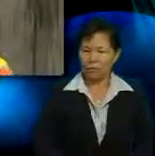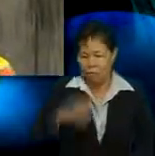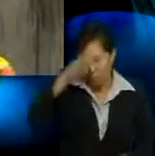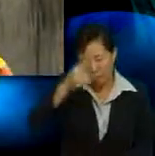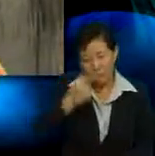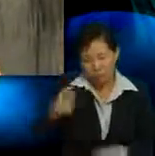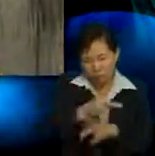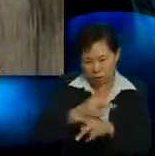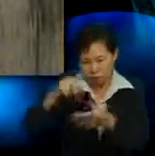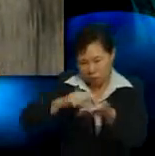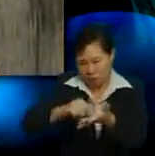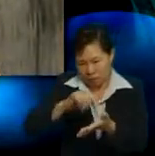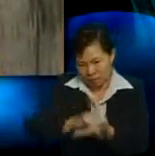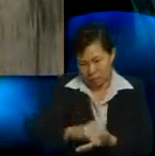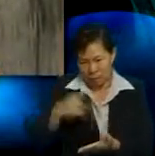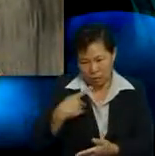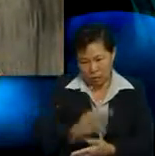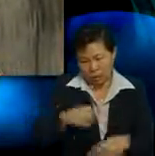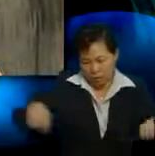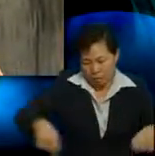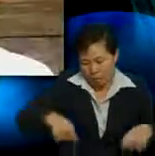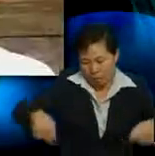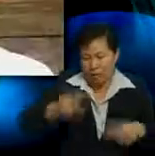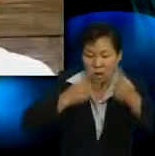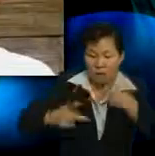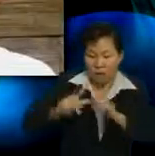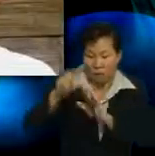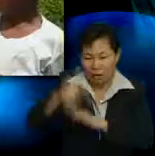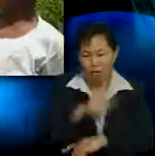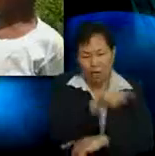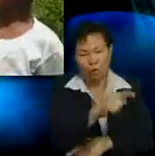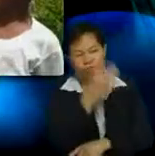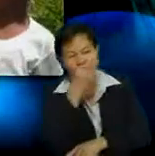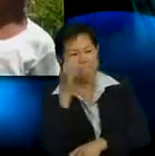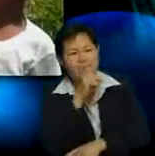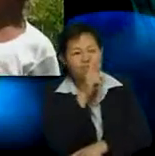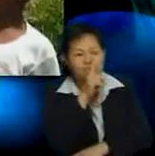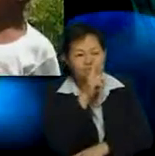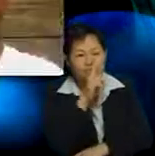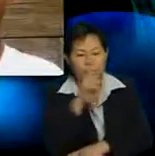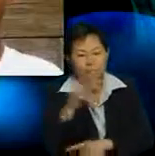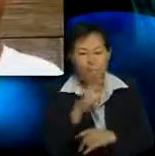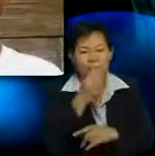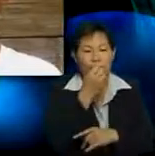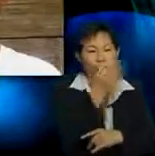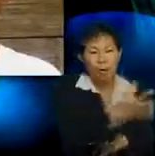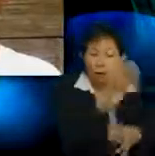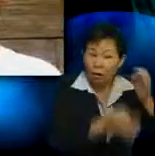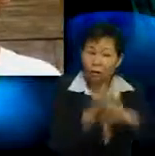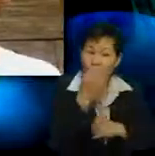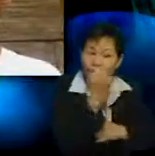ayam itu untuk dimasak malam siang nanti? Kau diam. Jangan bucuhkan rahsia. Kalau kau